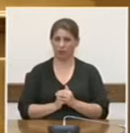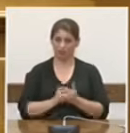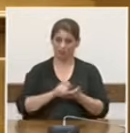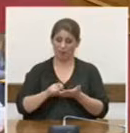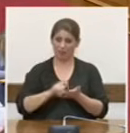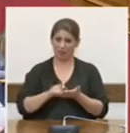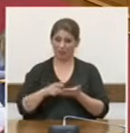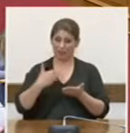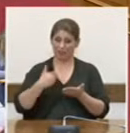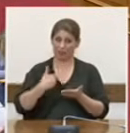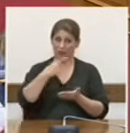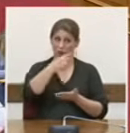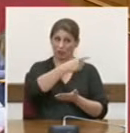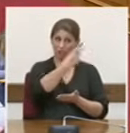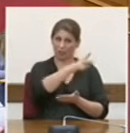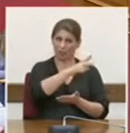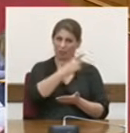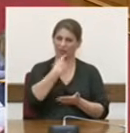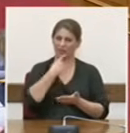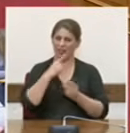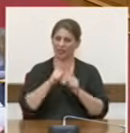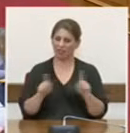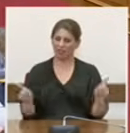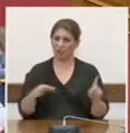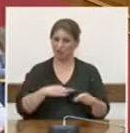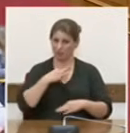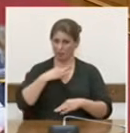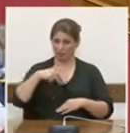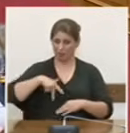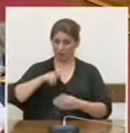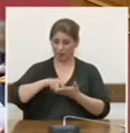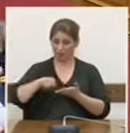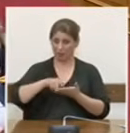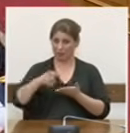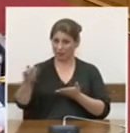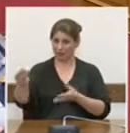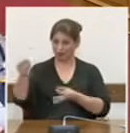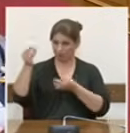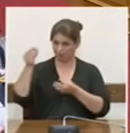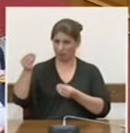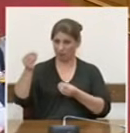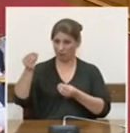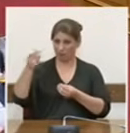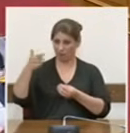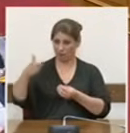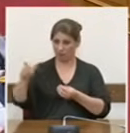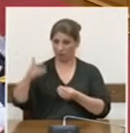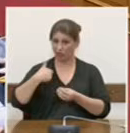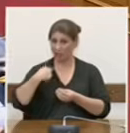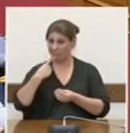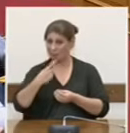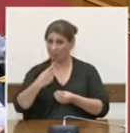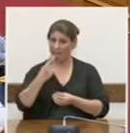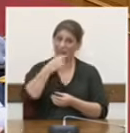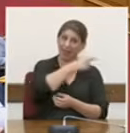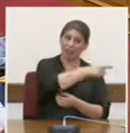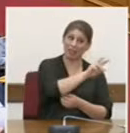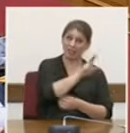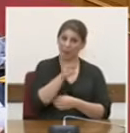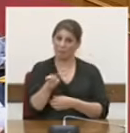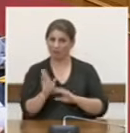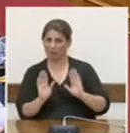και τα δικά του. Αυτή είναι η διαφορά μας. Κύριε Υπουργέ, τα πρακτικά πήρα και είδα από το βίντεο. Τι είπα και τι είπε. Αφού λοιπόν μιλάμε για